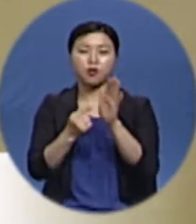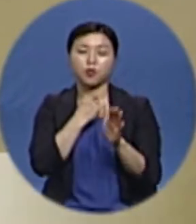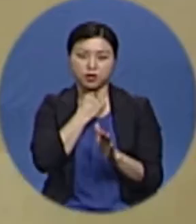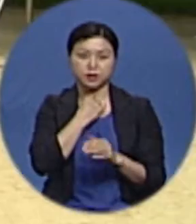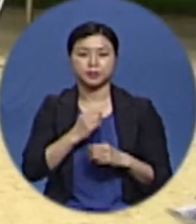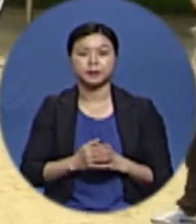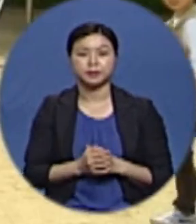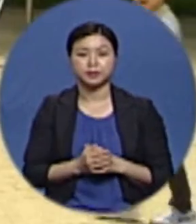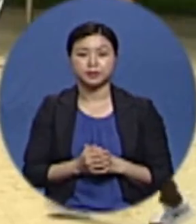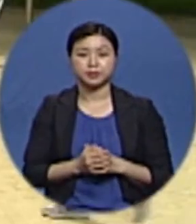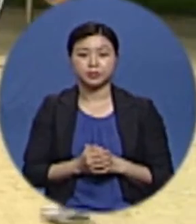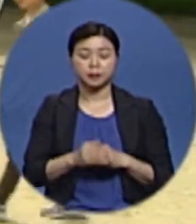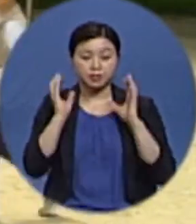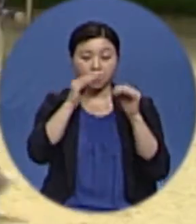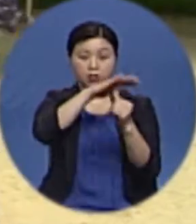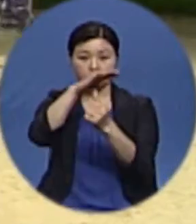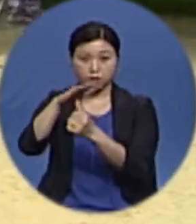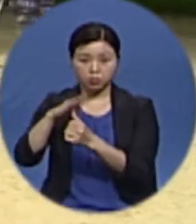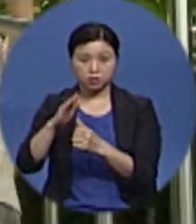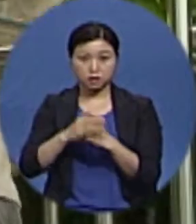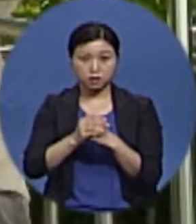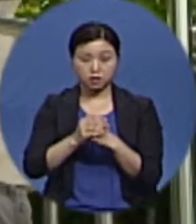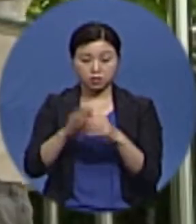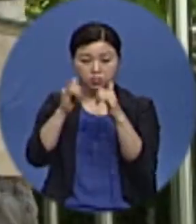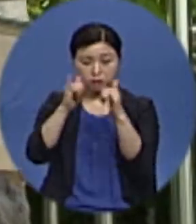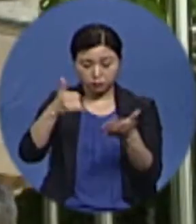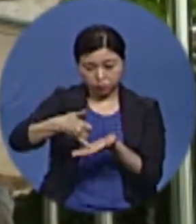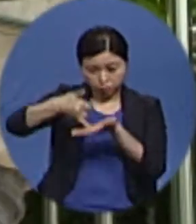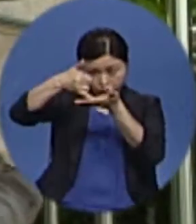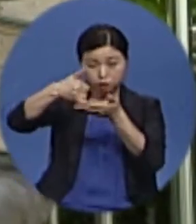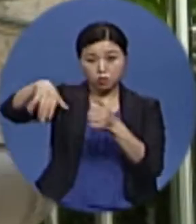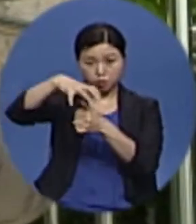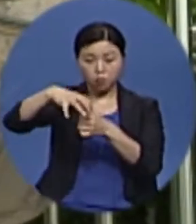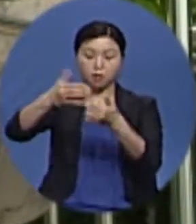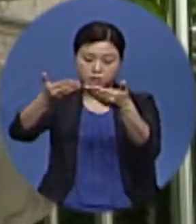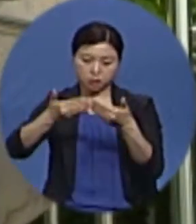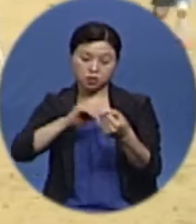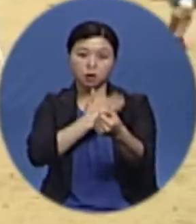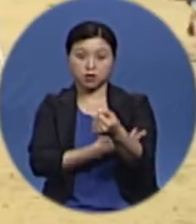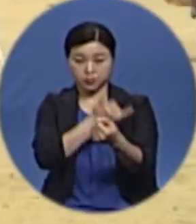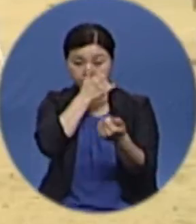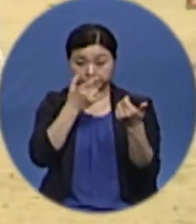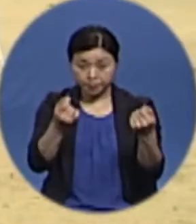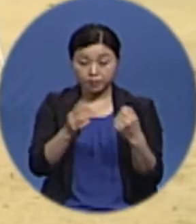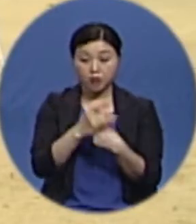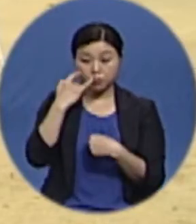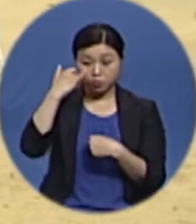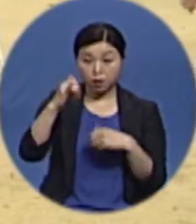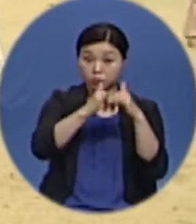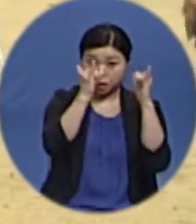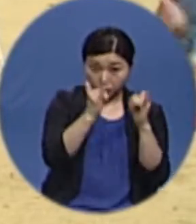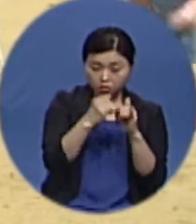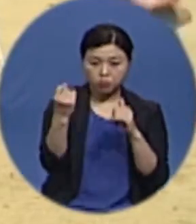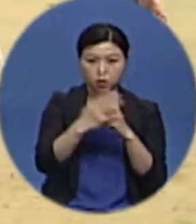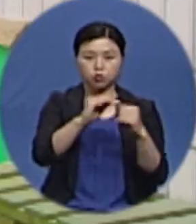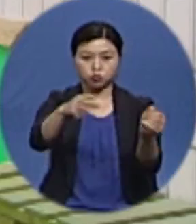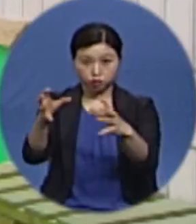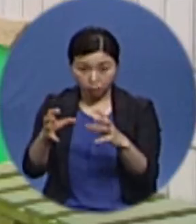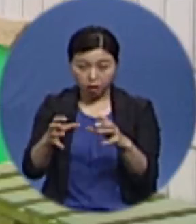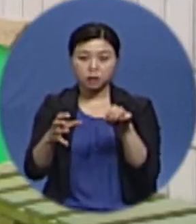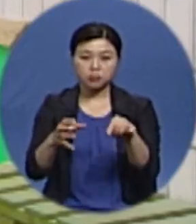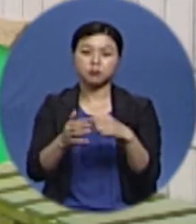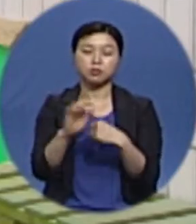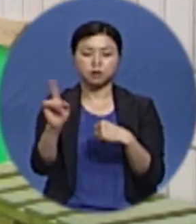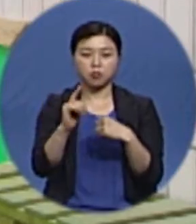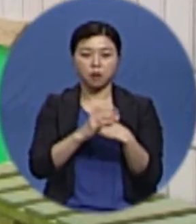하는 모든 아동은 인격체로 존중받고 보호받을 권리가 있으며 부모와 사회 또 국가는